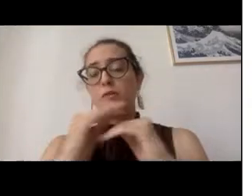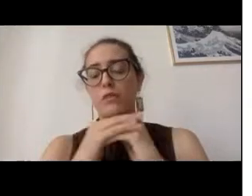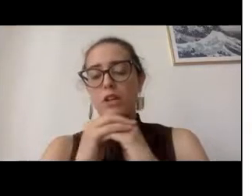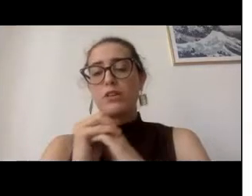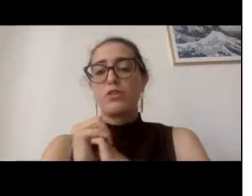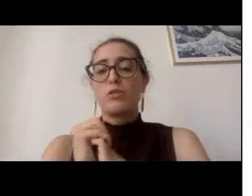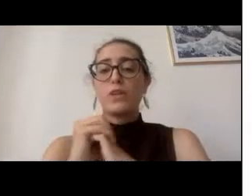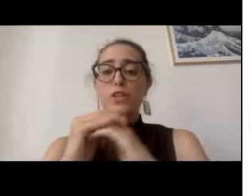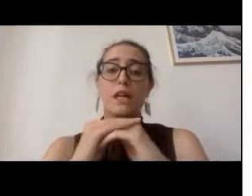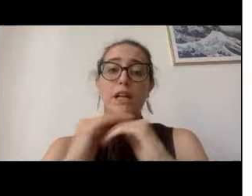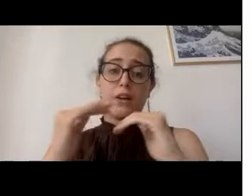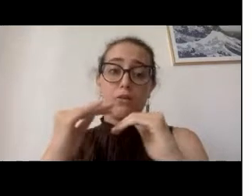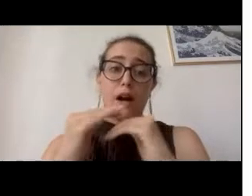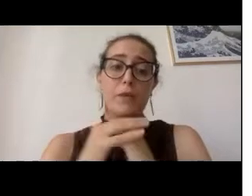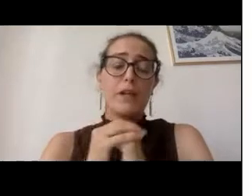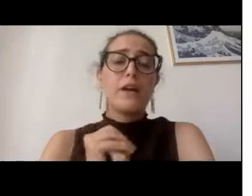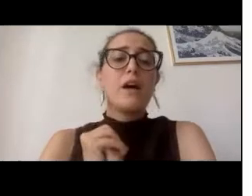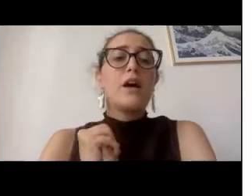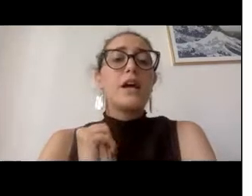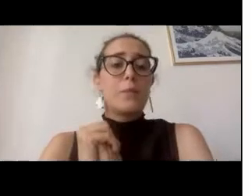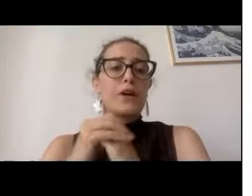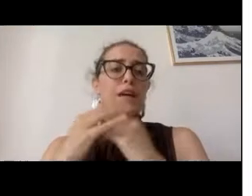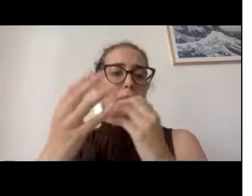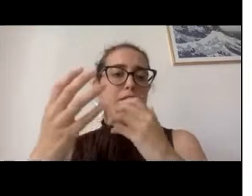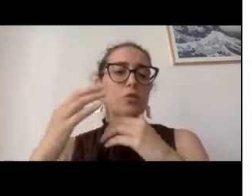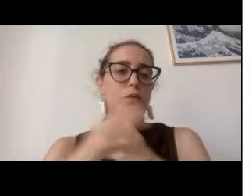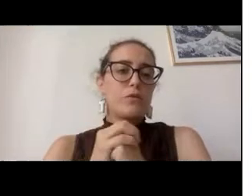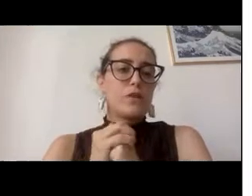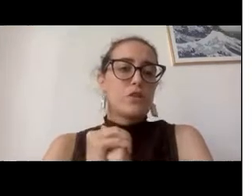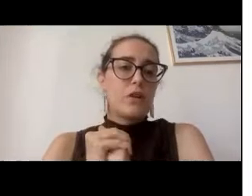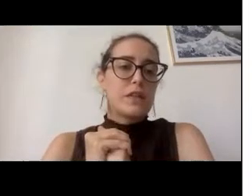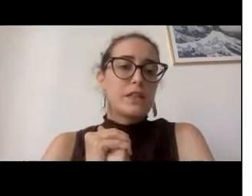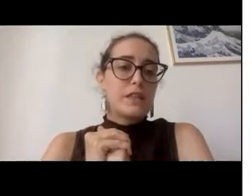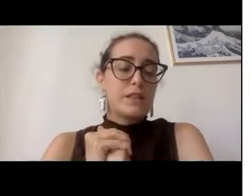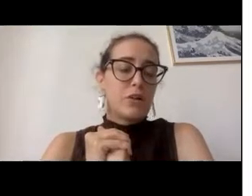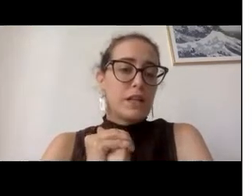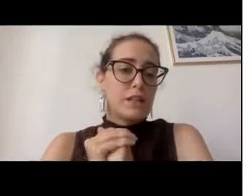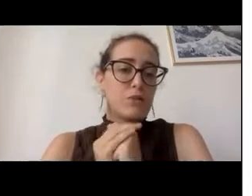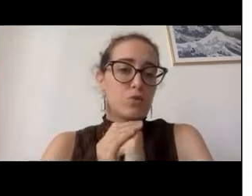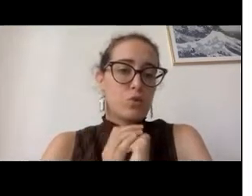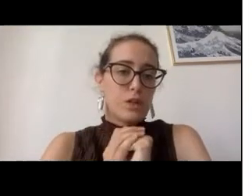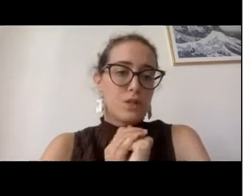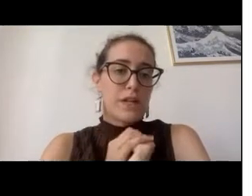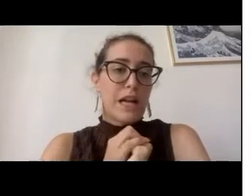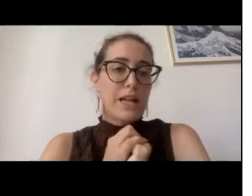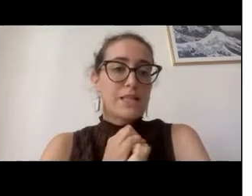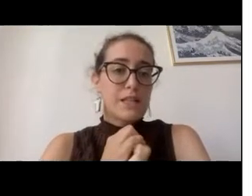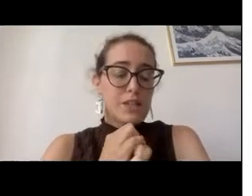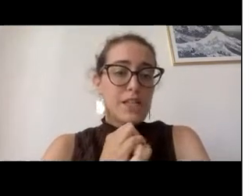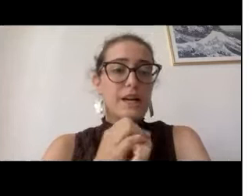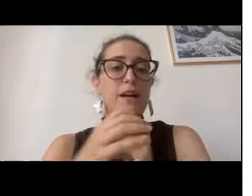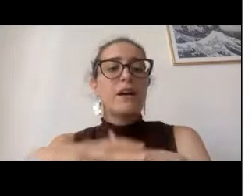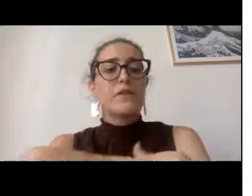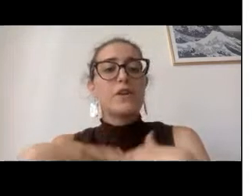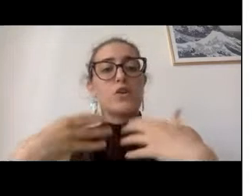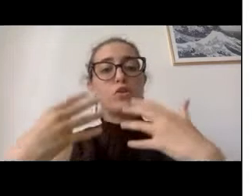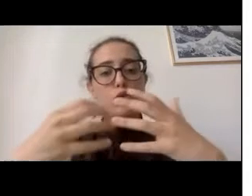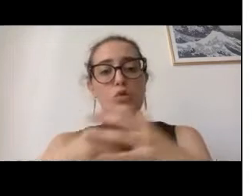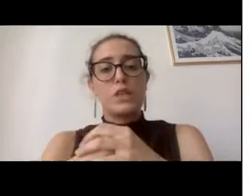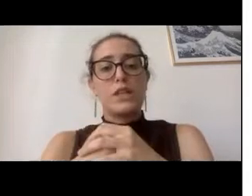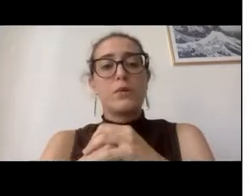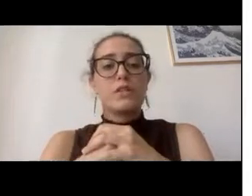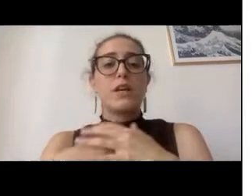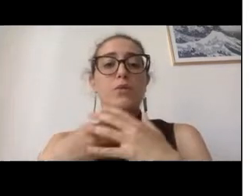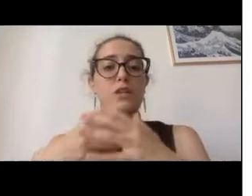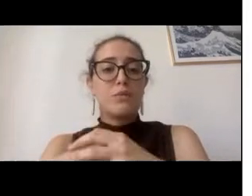deve essere approvvigionato al 100% dalle rinnovabili e poi chiaramente come abbiamo visto nell'ondata di ristrutturazione nella strategia vengono